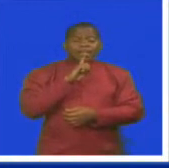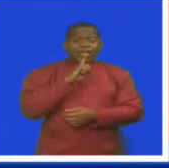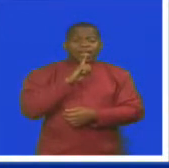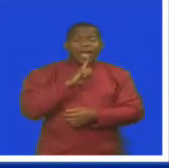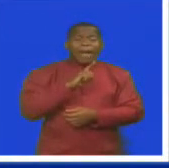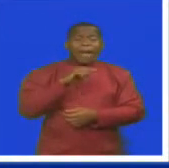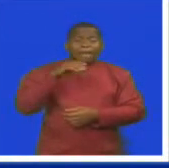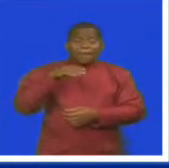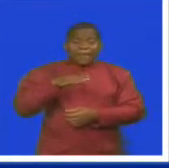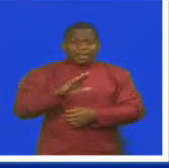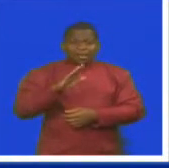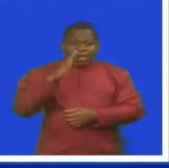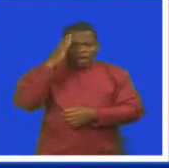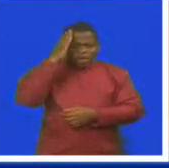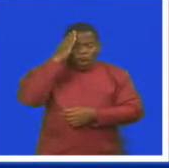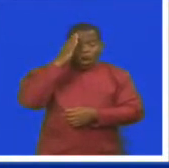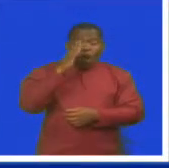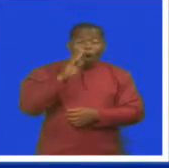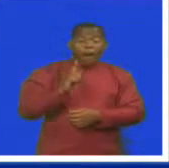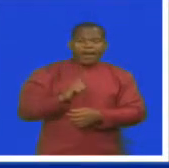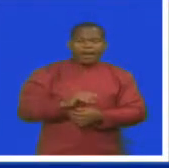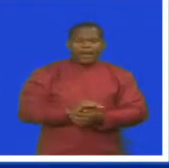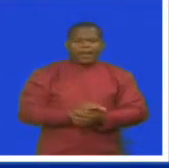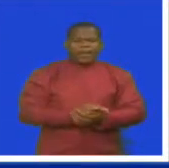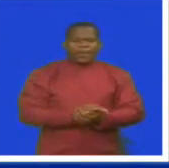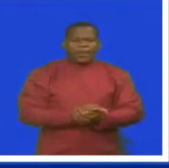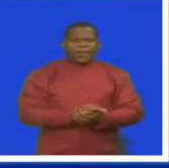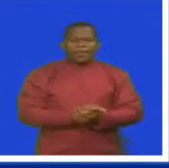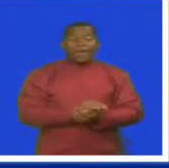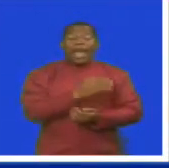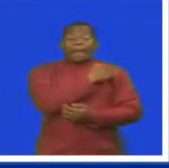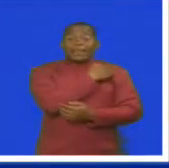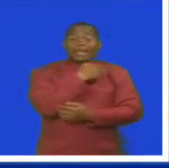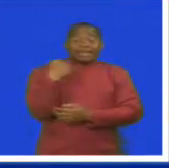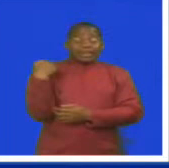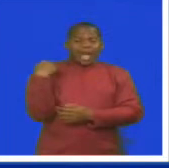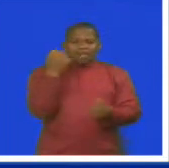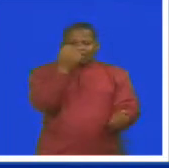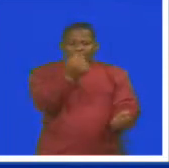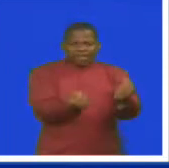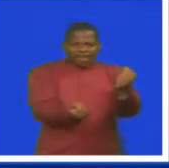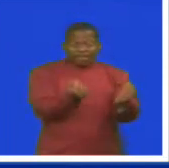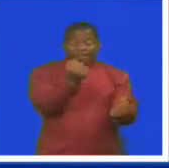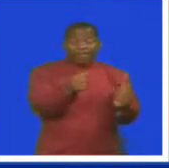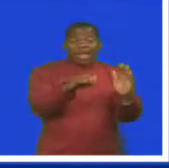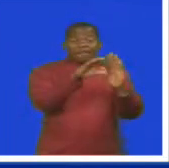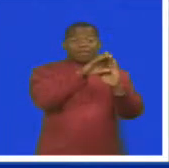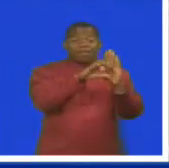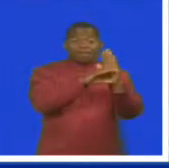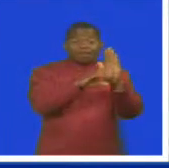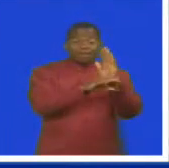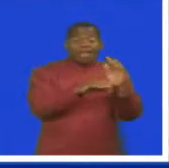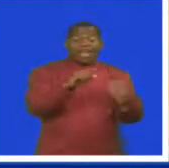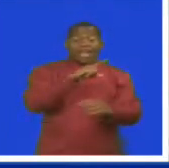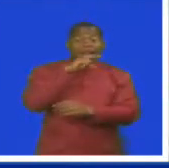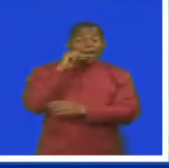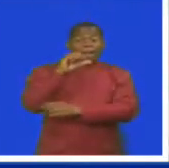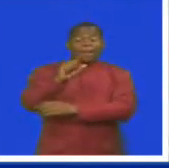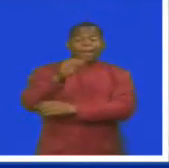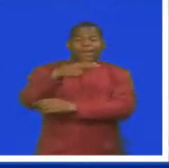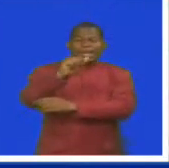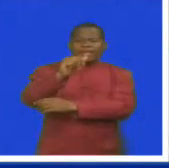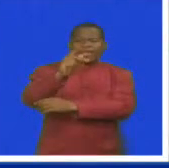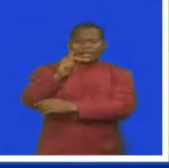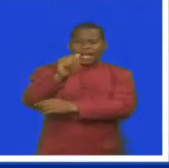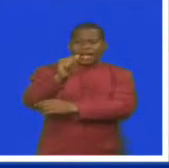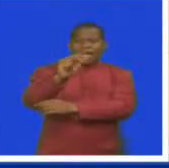nganeno mcondisi. Induna yetemthetho netindzabatemthetho sisekelo Pholile Shakhantu ithi tinkantolo tinenkululeko